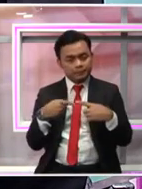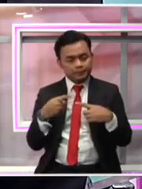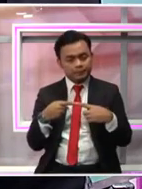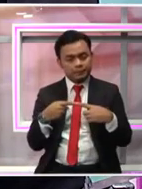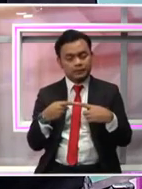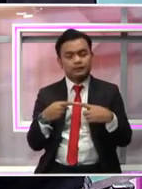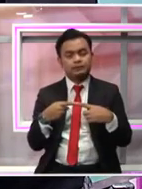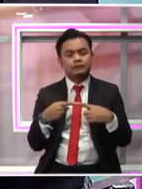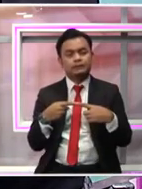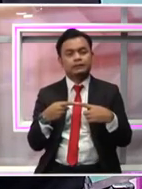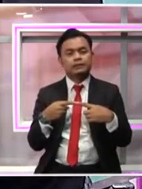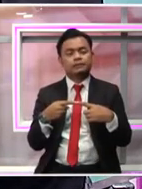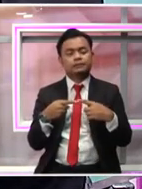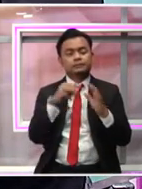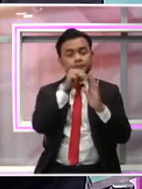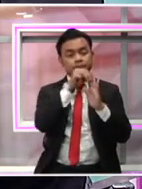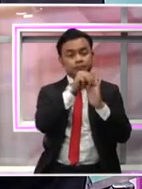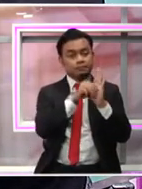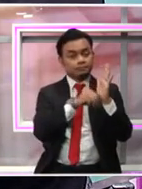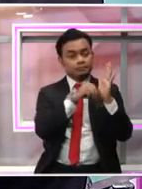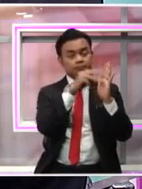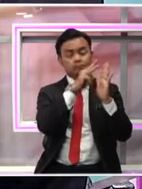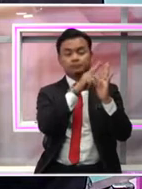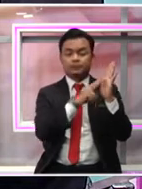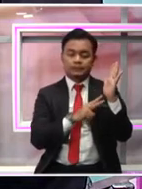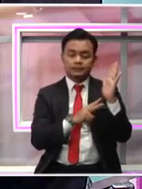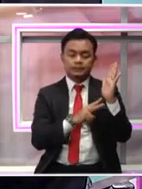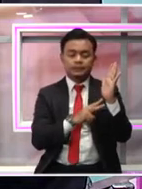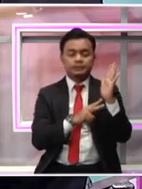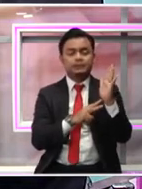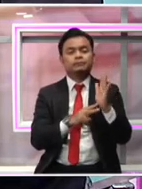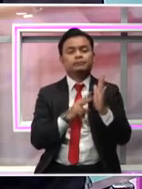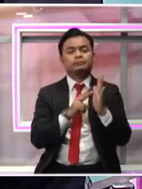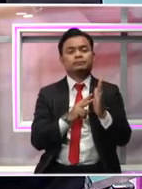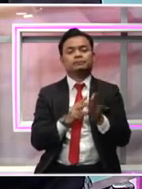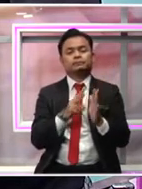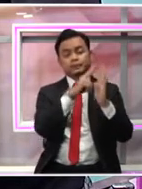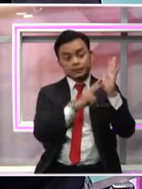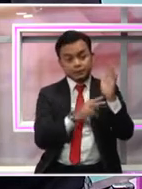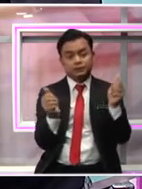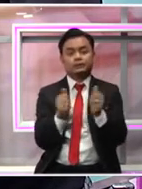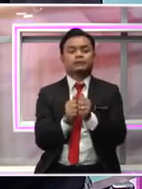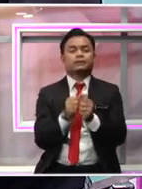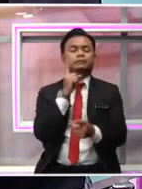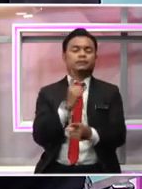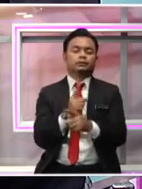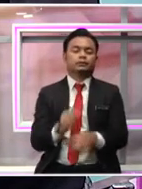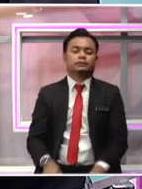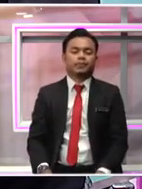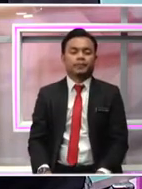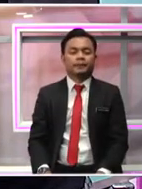intonasi yang betul kita perlu membaca dengan perkataan yang betul dan kita perlu membaca dengan